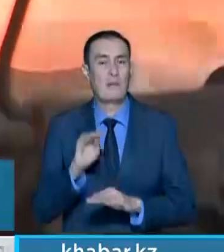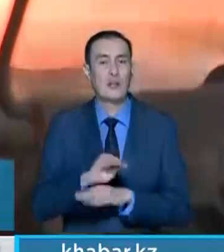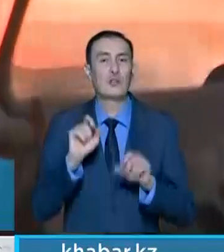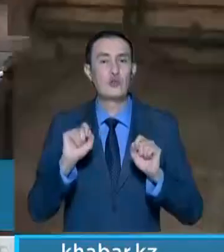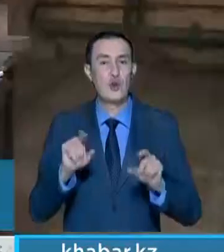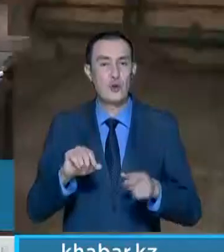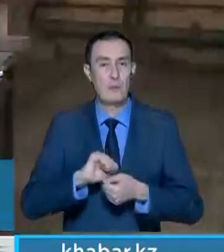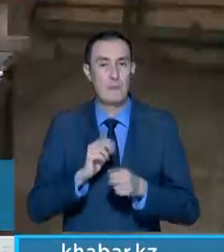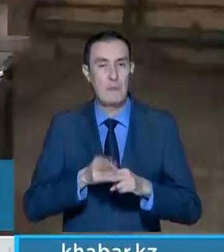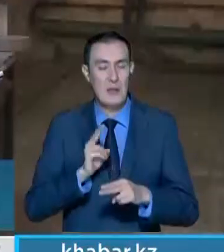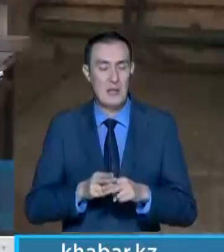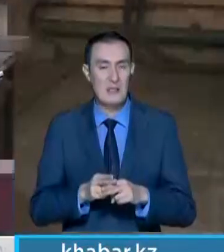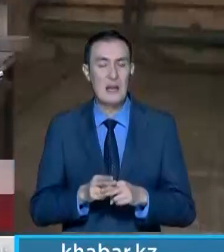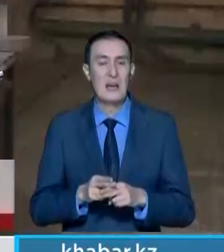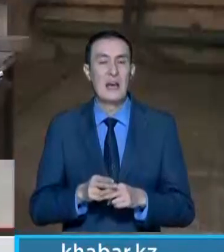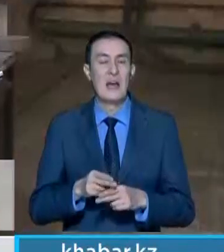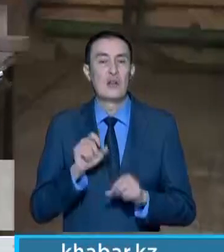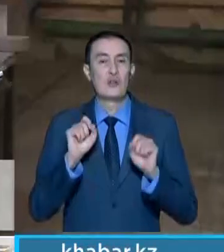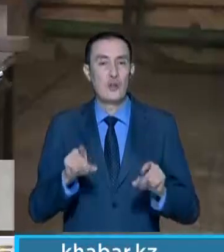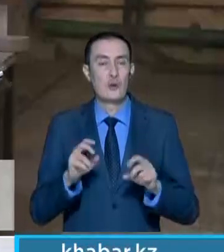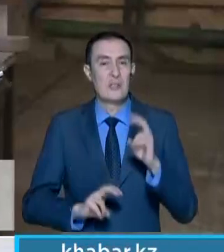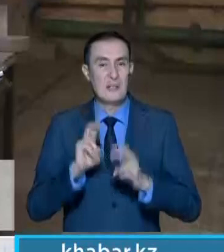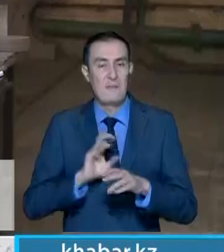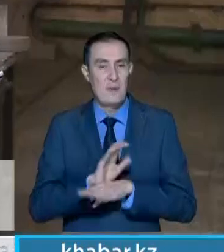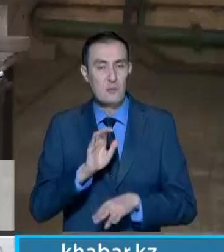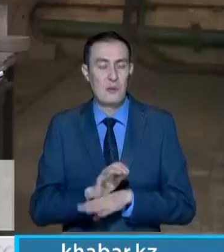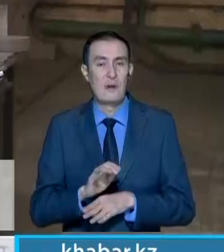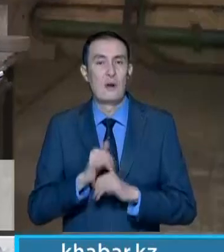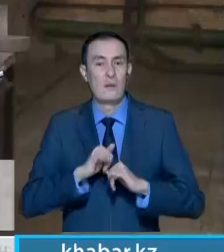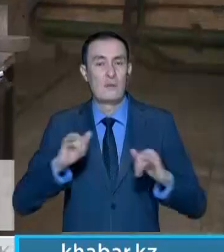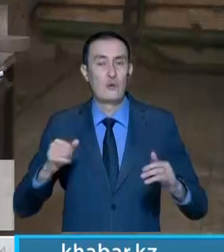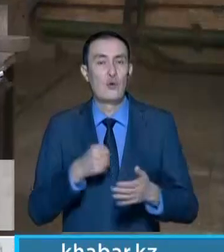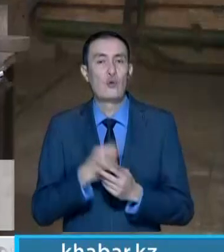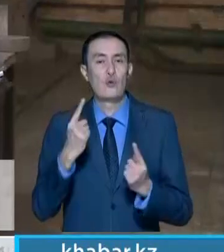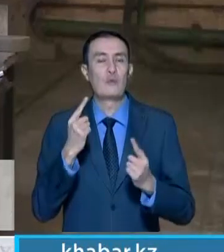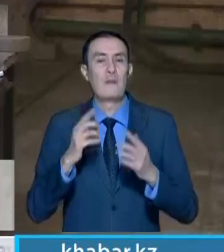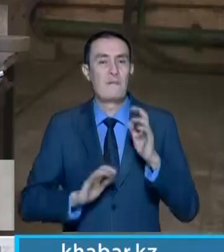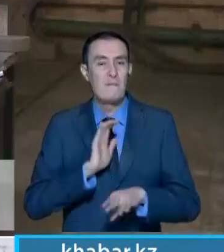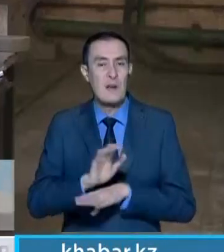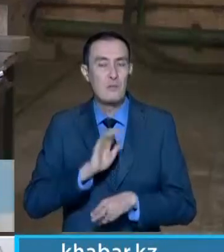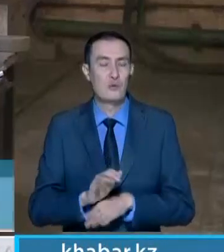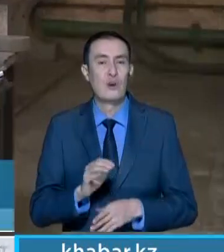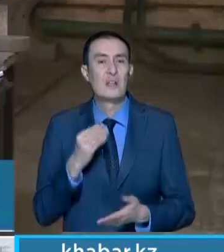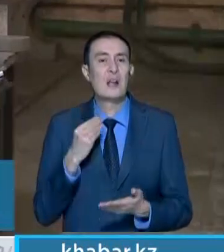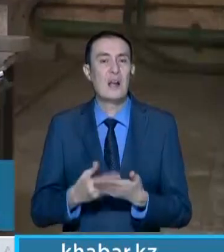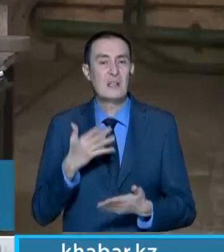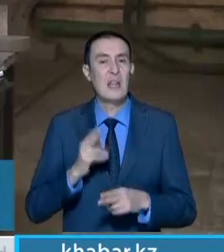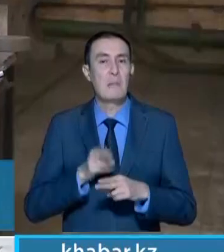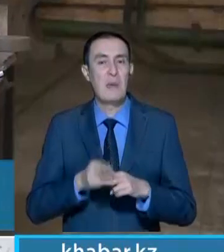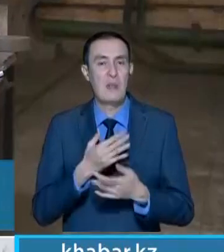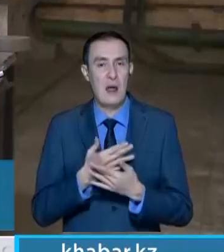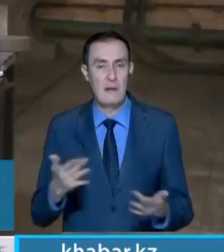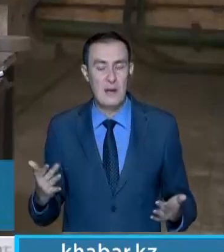запас страны. Из афинажного цеха это производство разрослось до завода по выпуску драгоценных